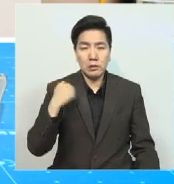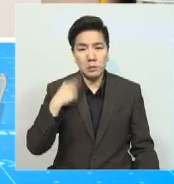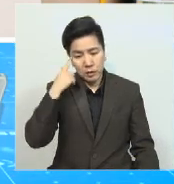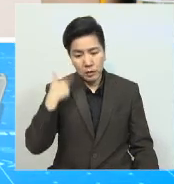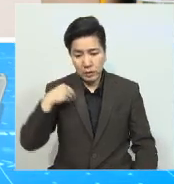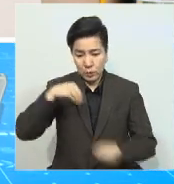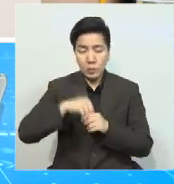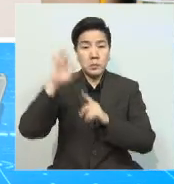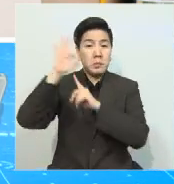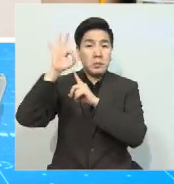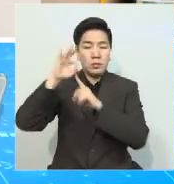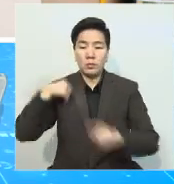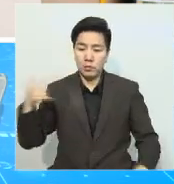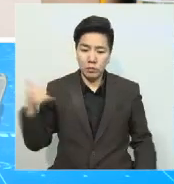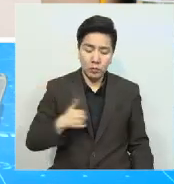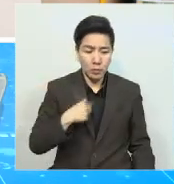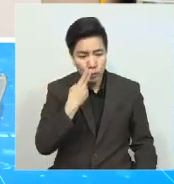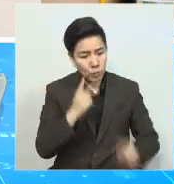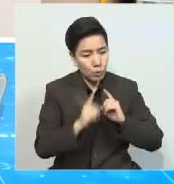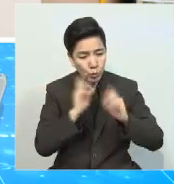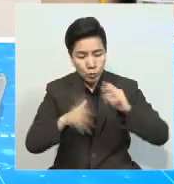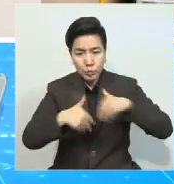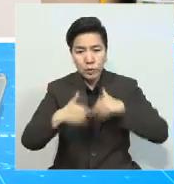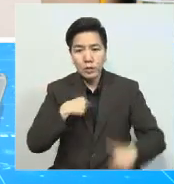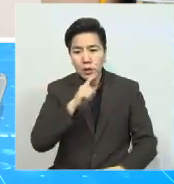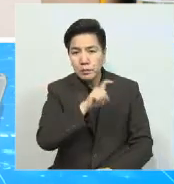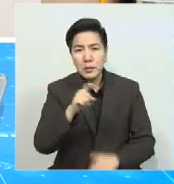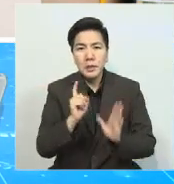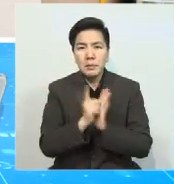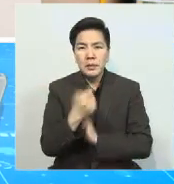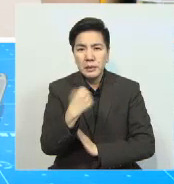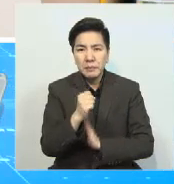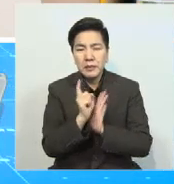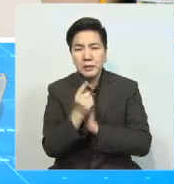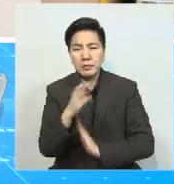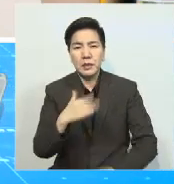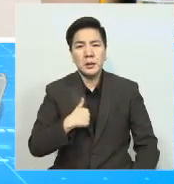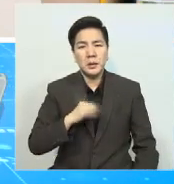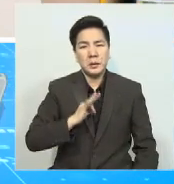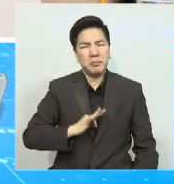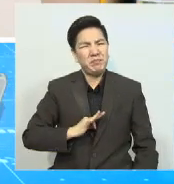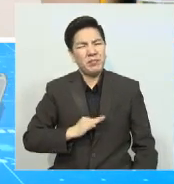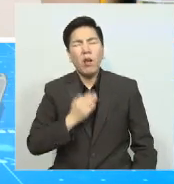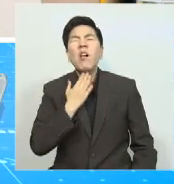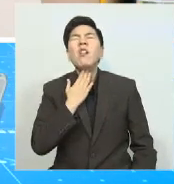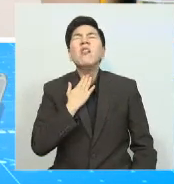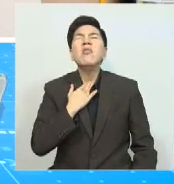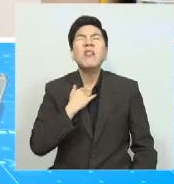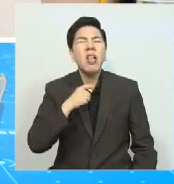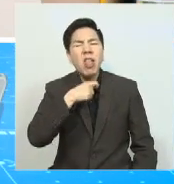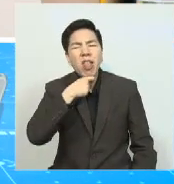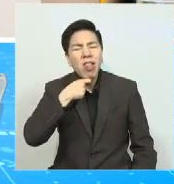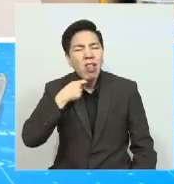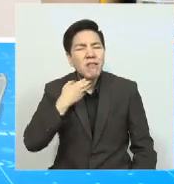ไปยืนป้ายรถเมล์นะครับเพื่อไปดูไปคุยกับพี่น้องประชาชน10นาที15นาทีเราก็เริ่มรู้สึกว่าคอแห้งเริ่มรู้สึ